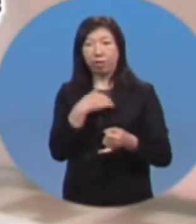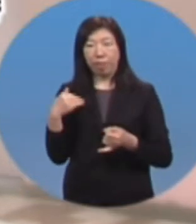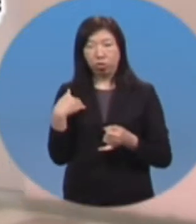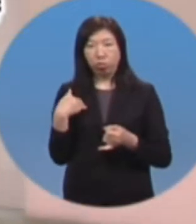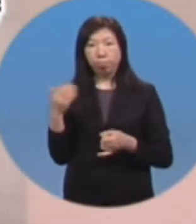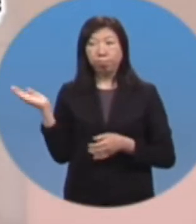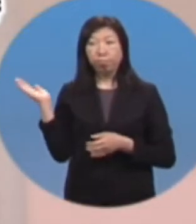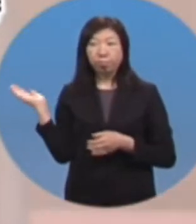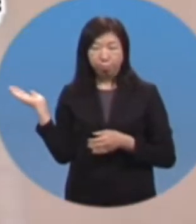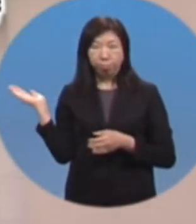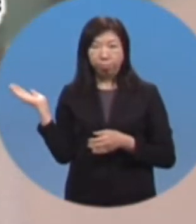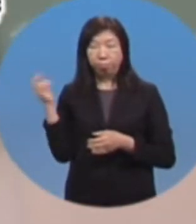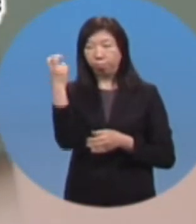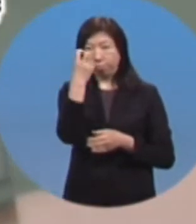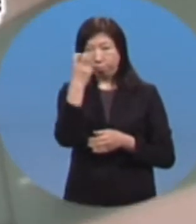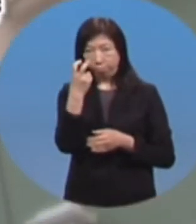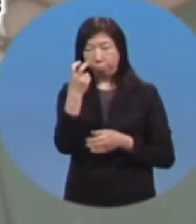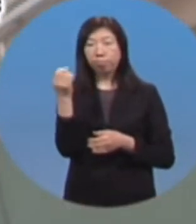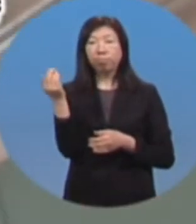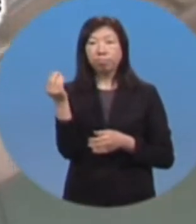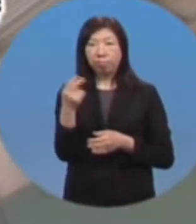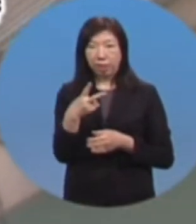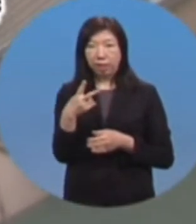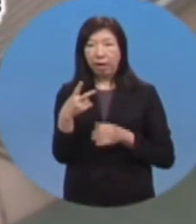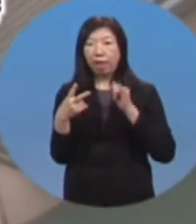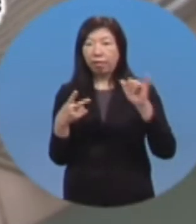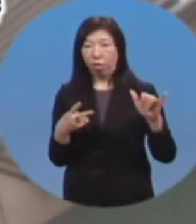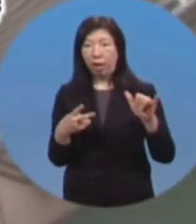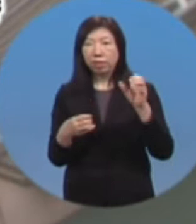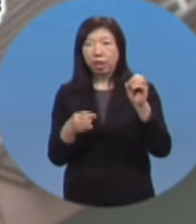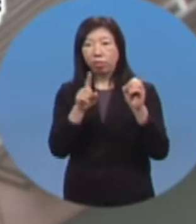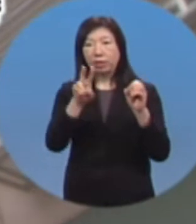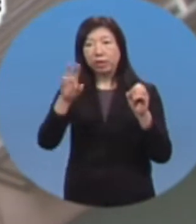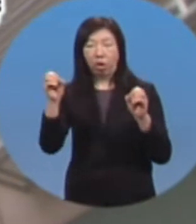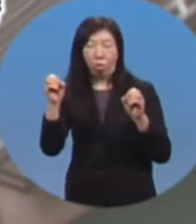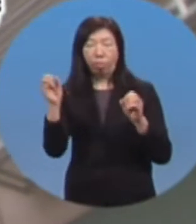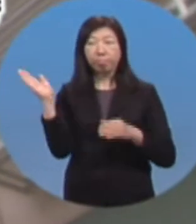千葉県追加接種センターで検索いただくか、コールセンター